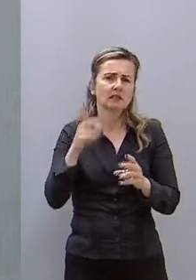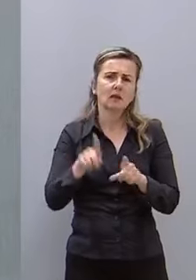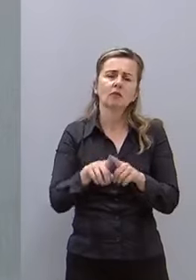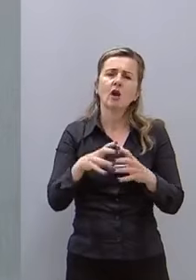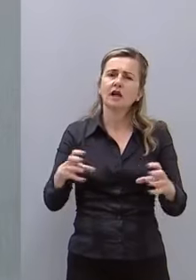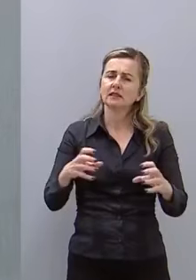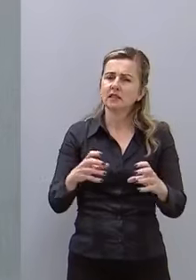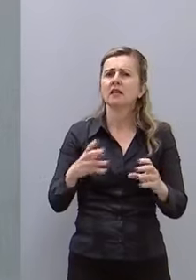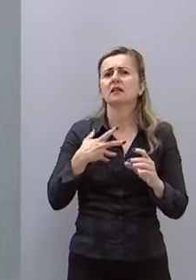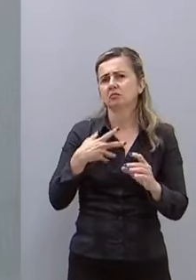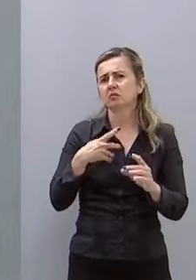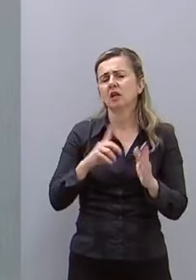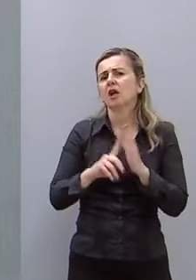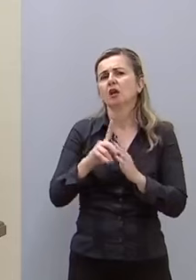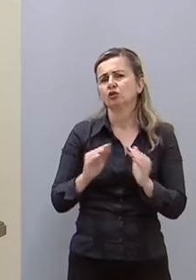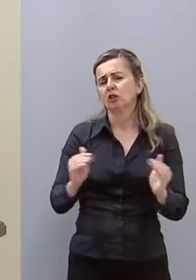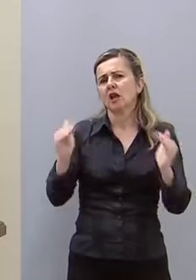dell'asticella